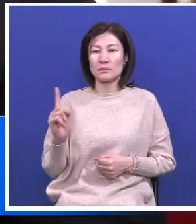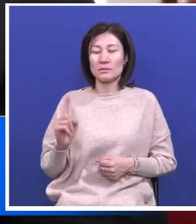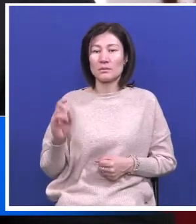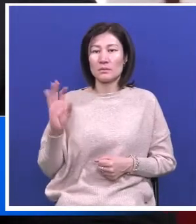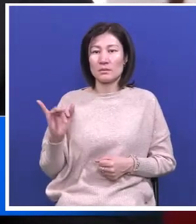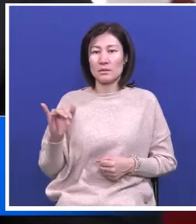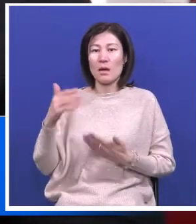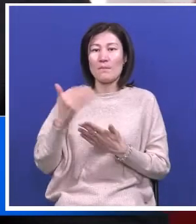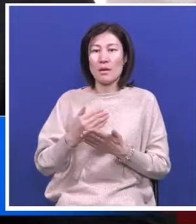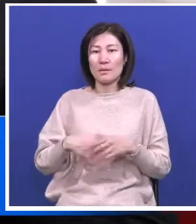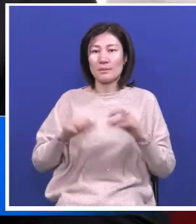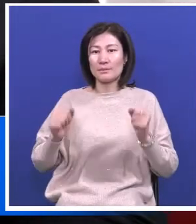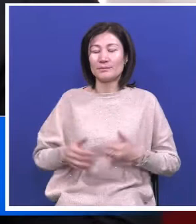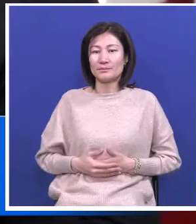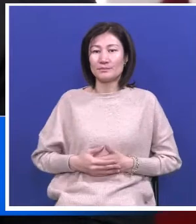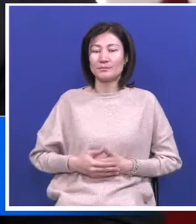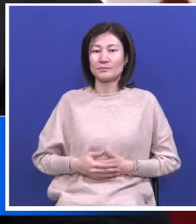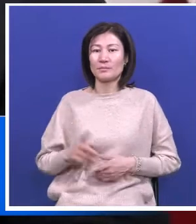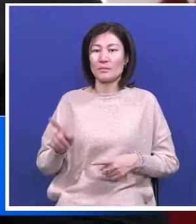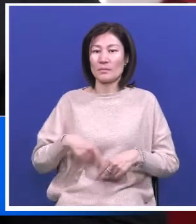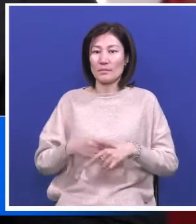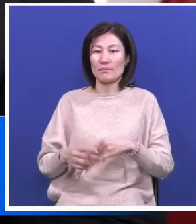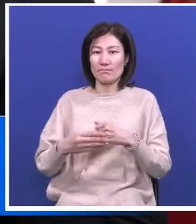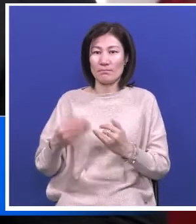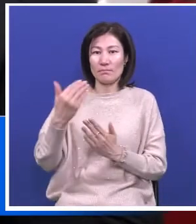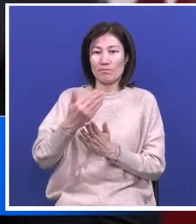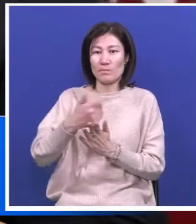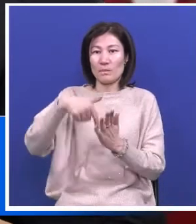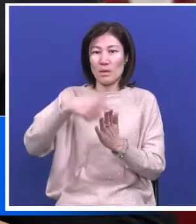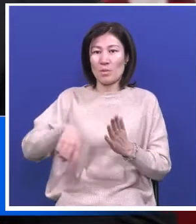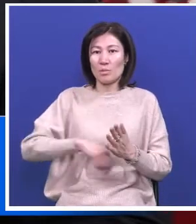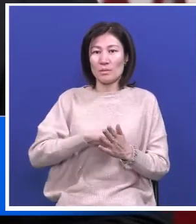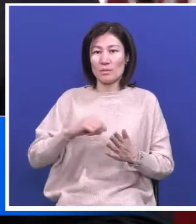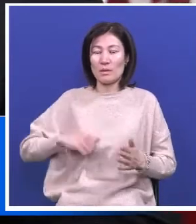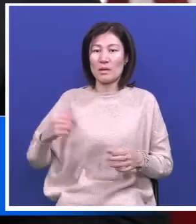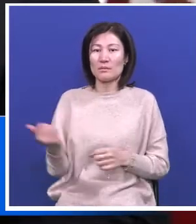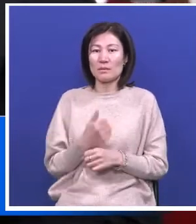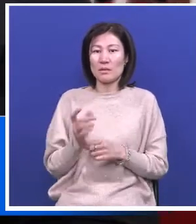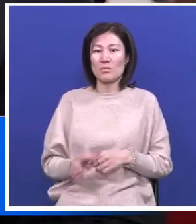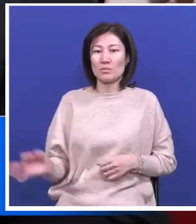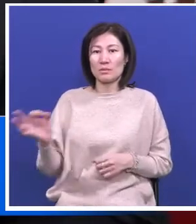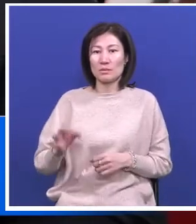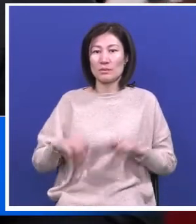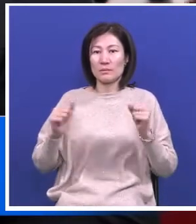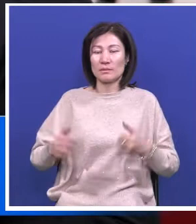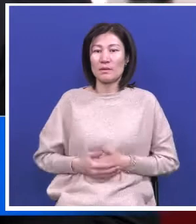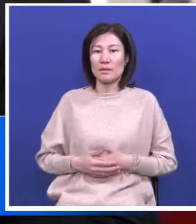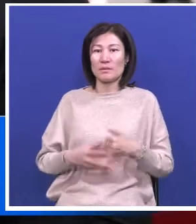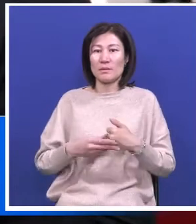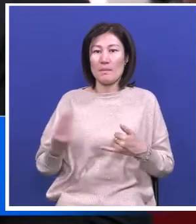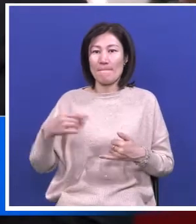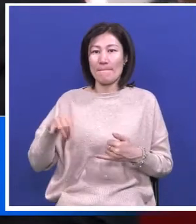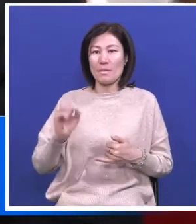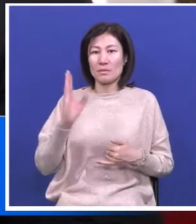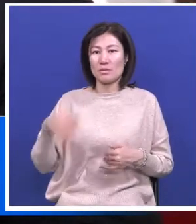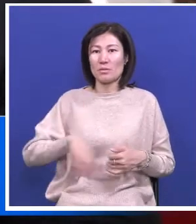Educate деген программа кіретін болса, сол жердегі осы программаның ішіндегі өзі өңірлеріне тұрған жерлеріне байланысты